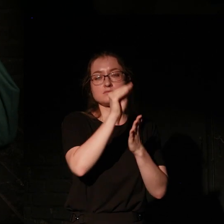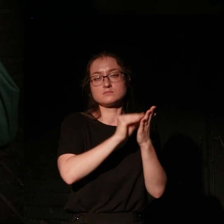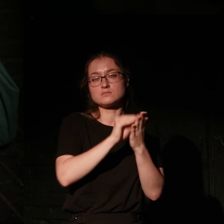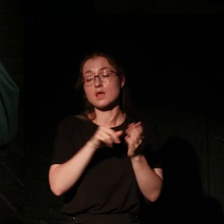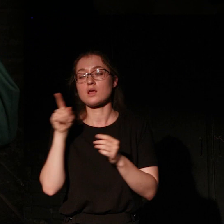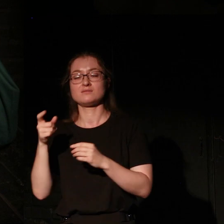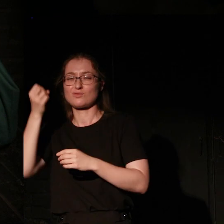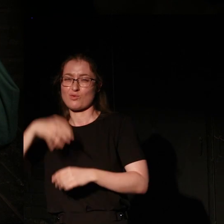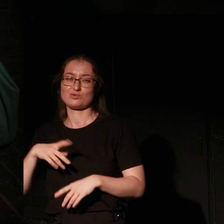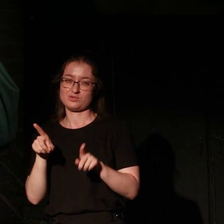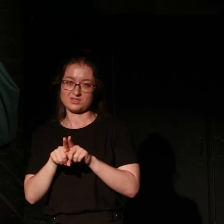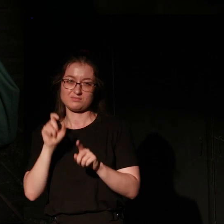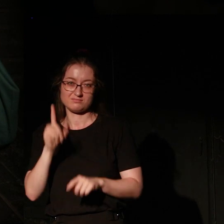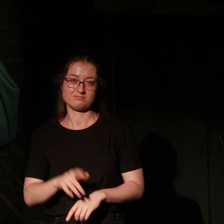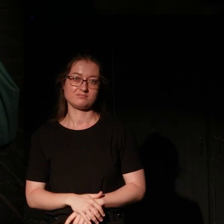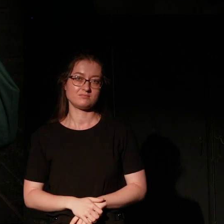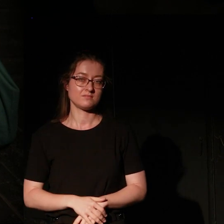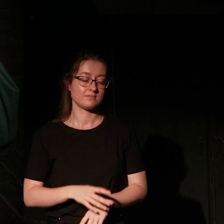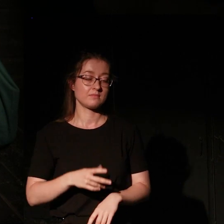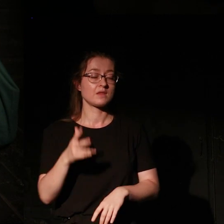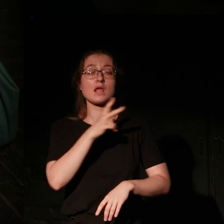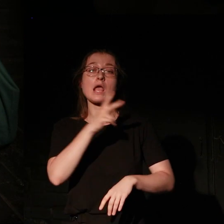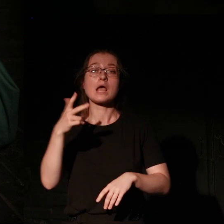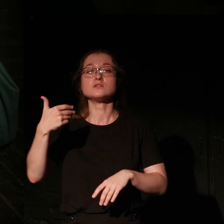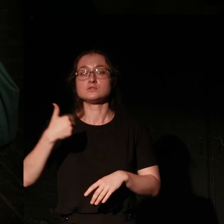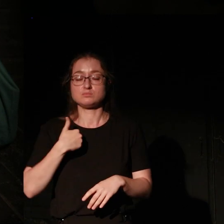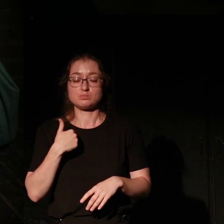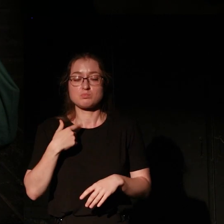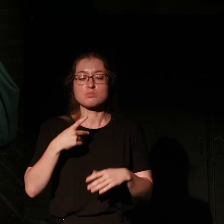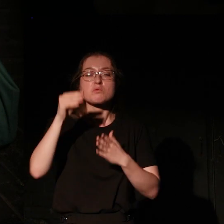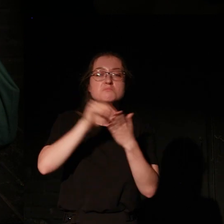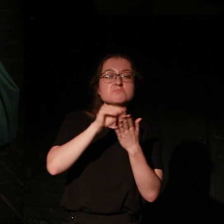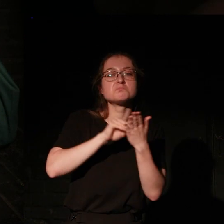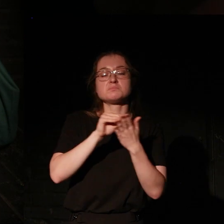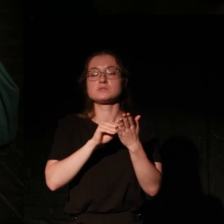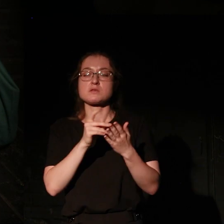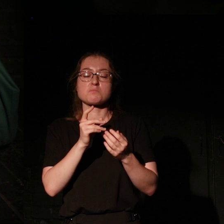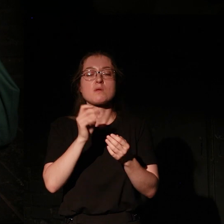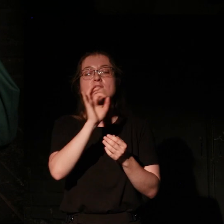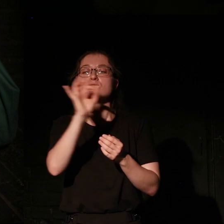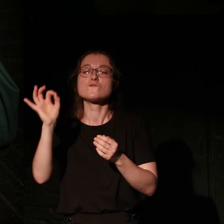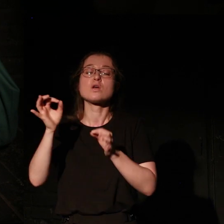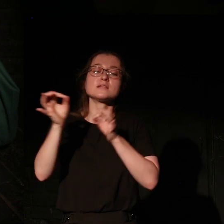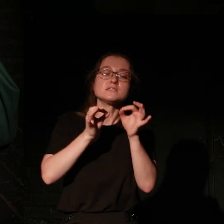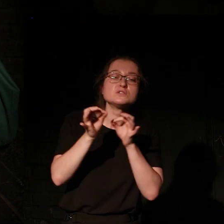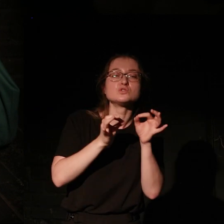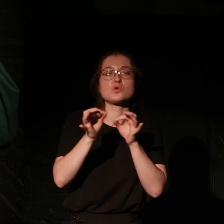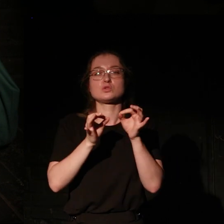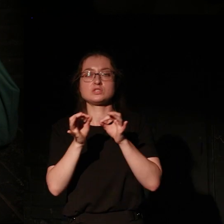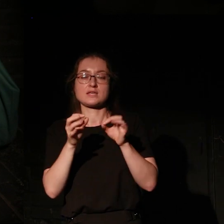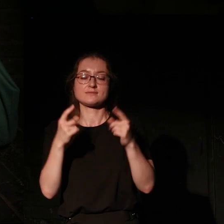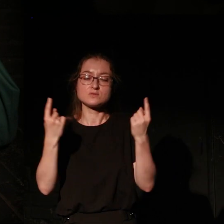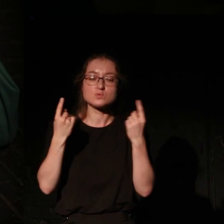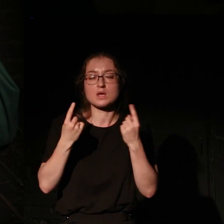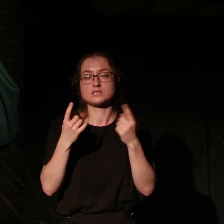w określonym czasie, działa w określonych warunkach. W określonej sytuacji historycznej,